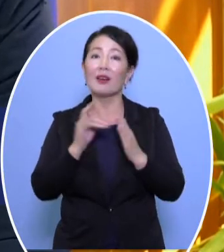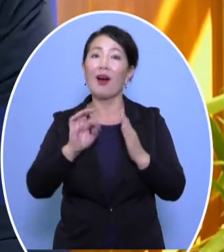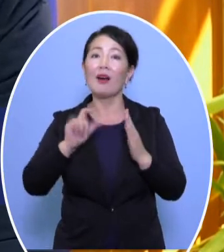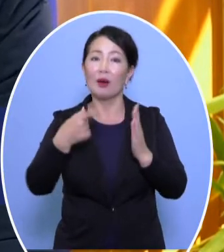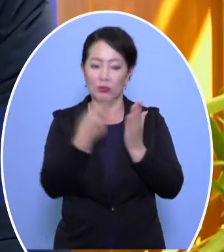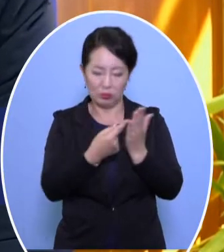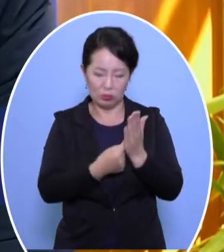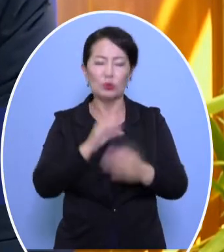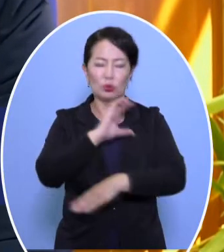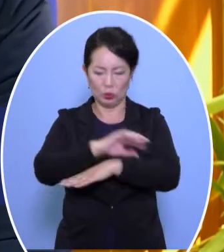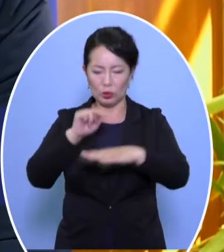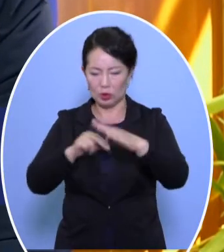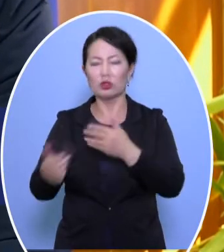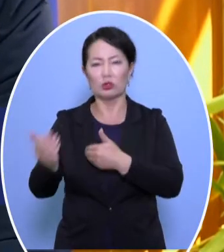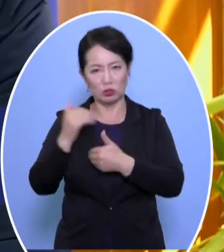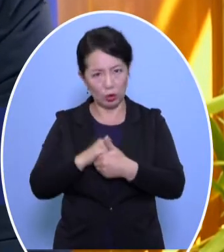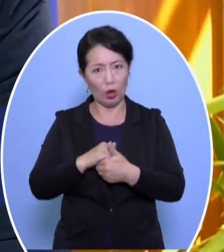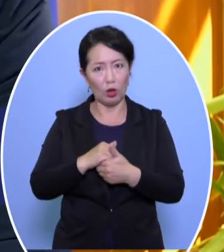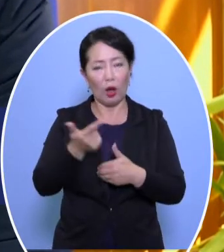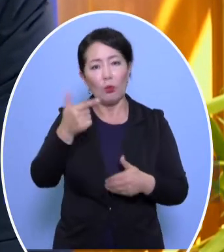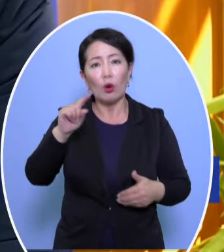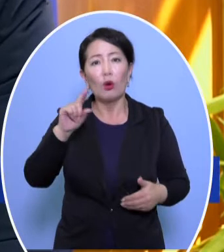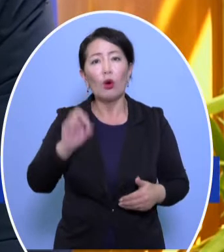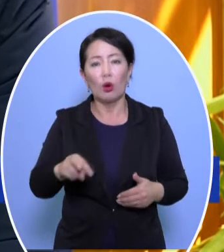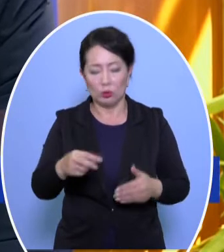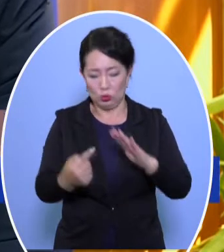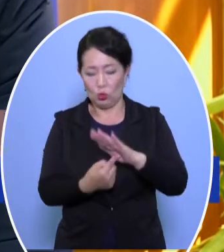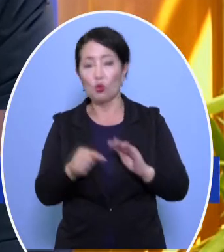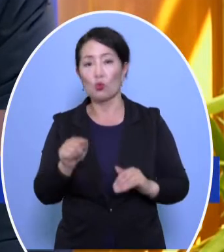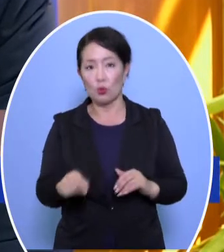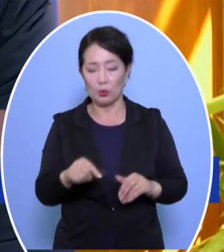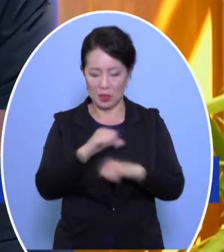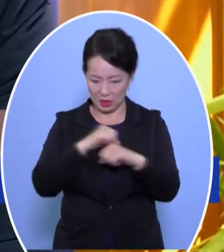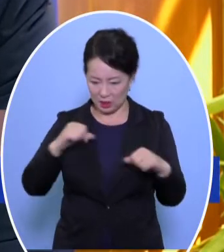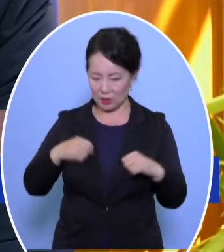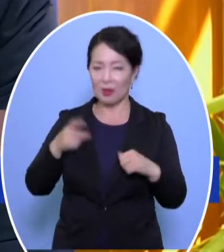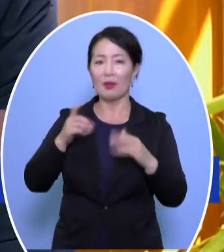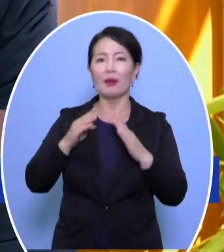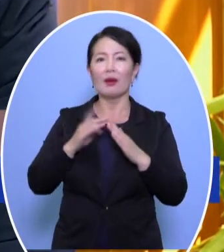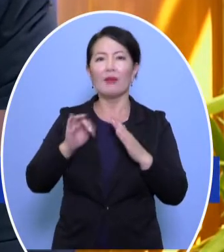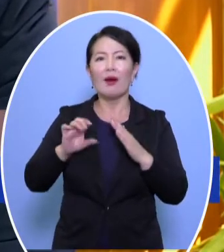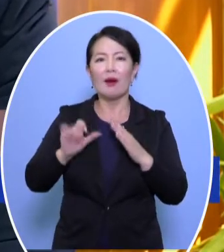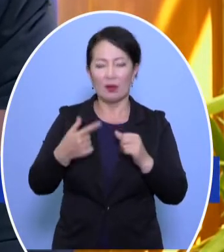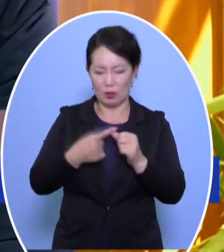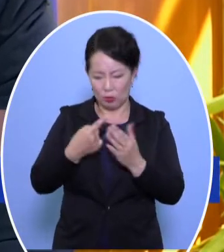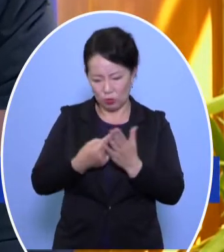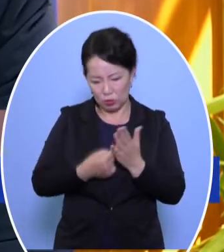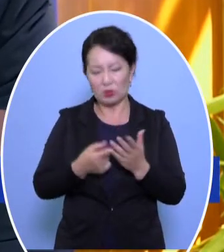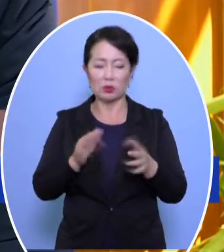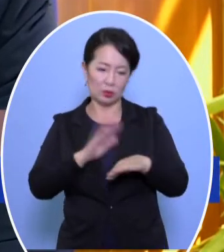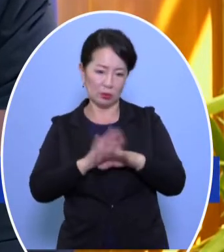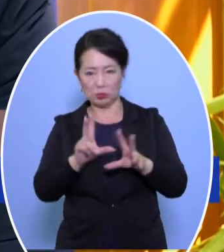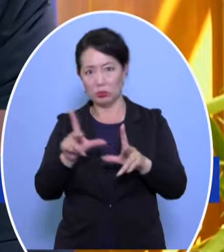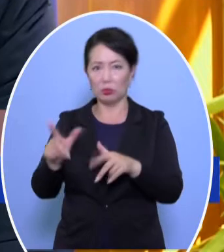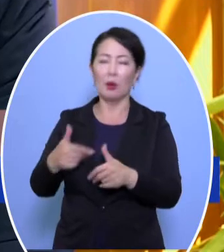суугаа хаягаараа сургууль цэцэрлэгтээ хамрагдах гол үндсээр болж байгаа учраас иргэдийн хаягийн бүртгэл бол нэг талаараа бас